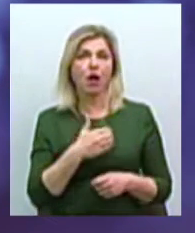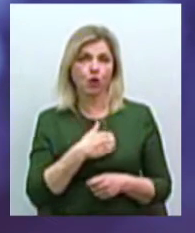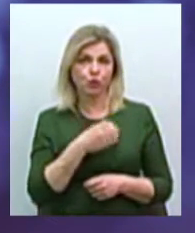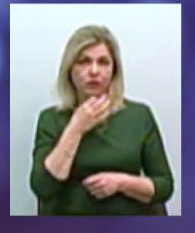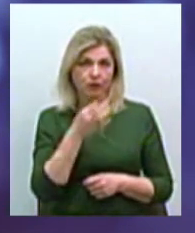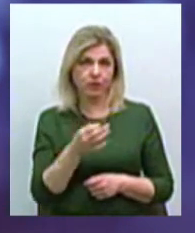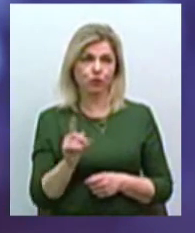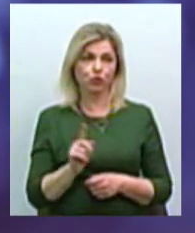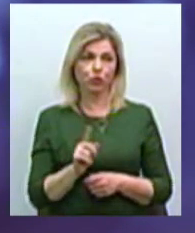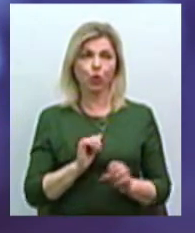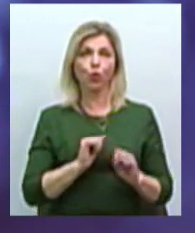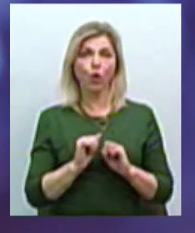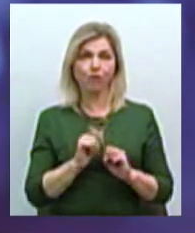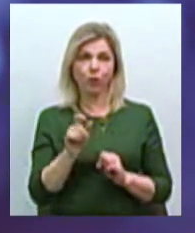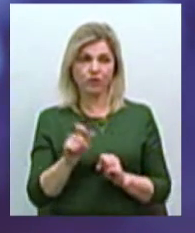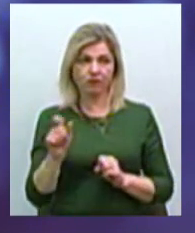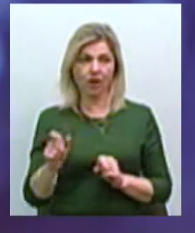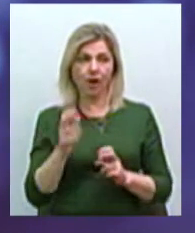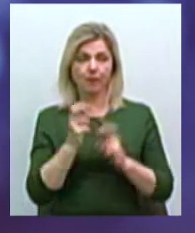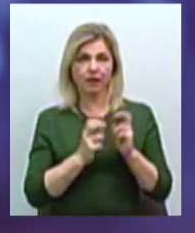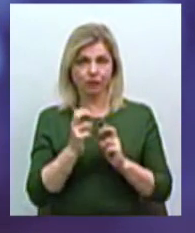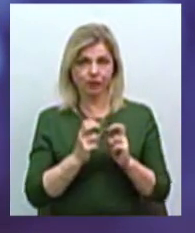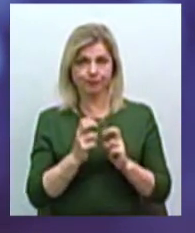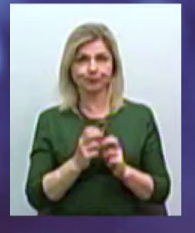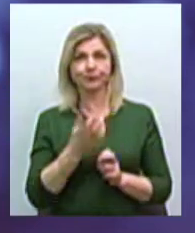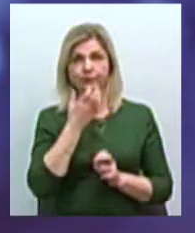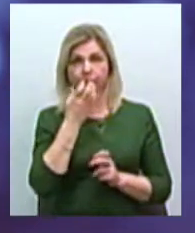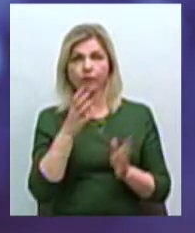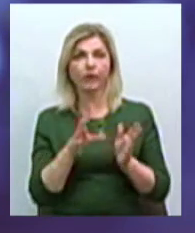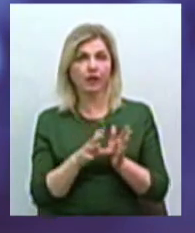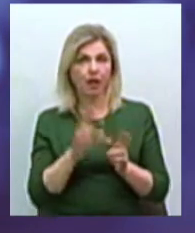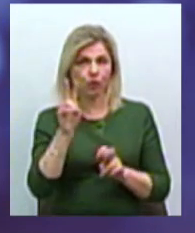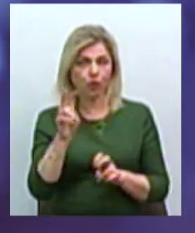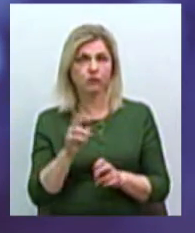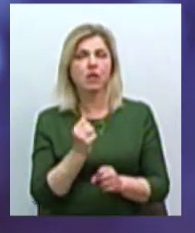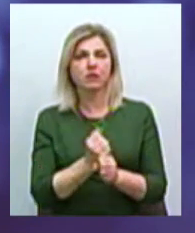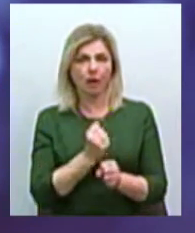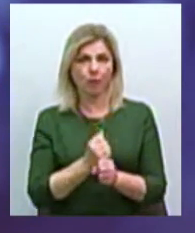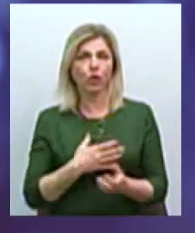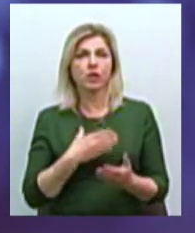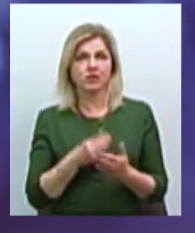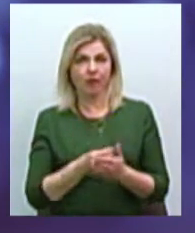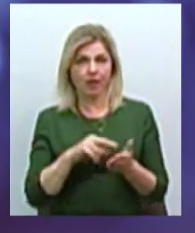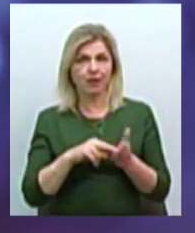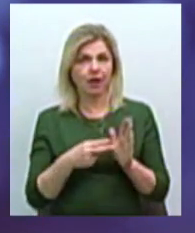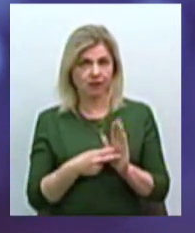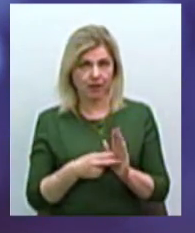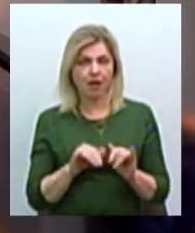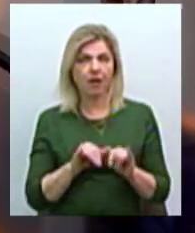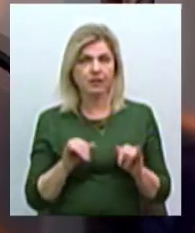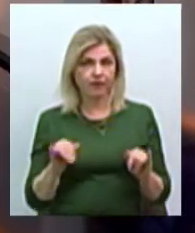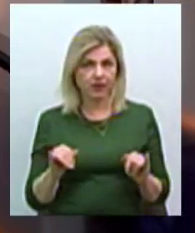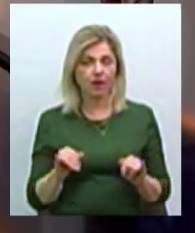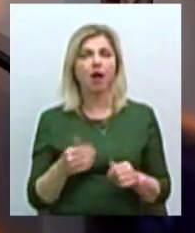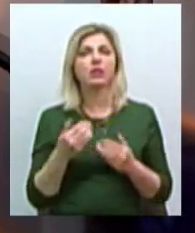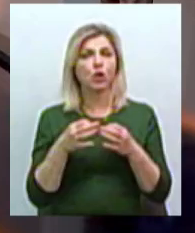что руководством предприятия ОКП «Облтеплоэнерго» разработана своя стратегия развития этих предприятий, то есть она